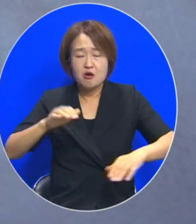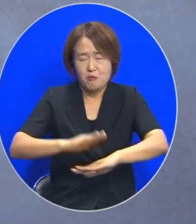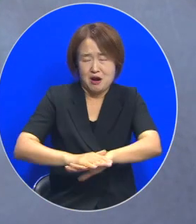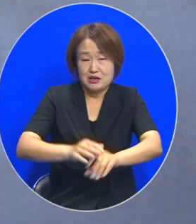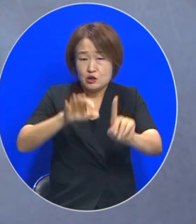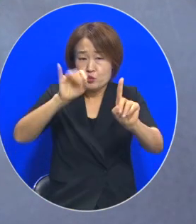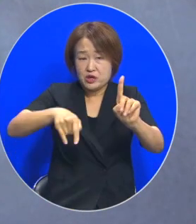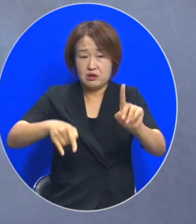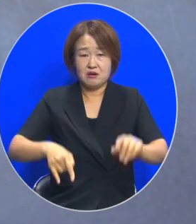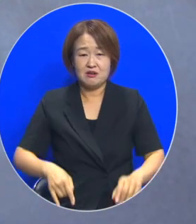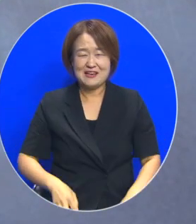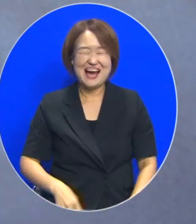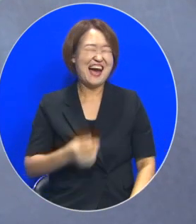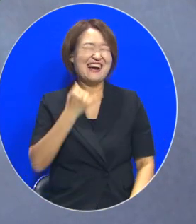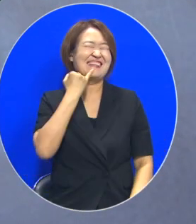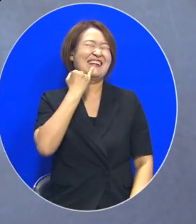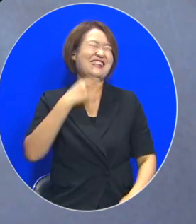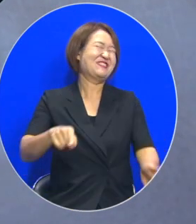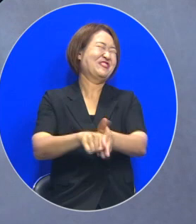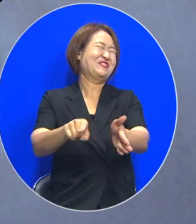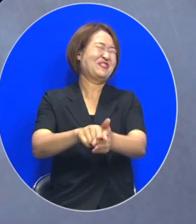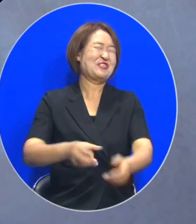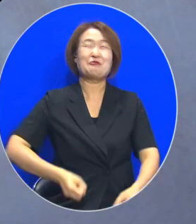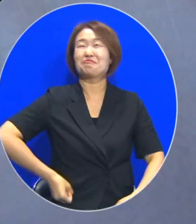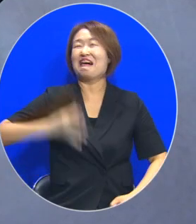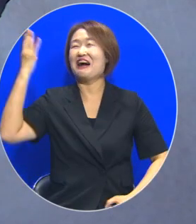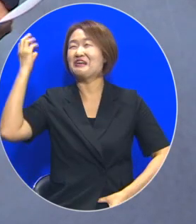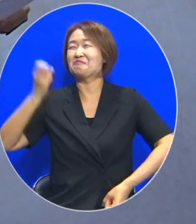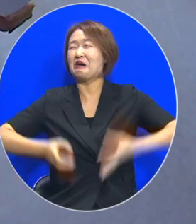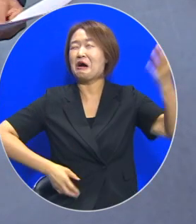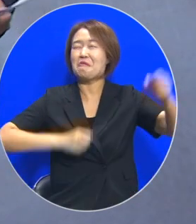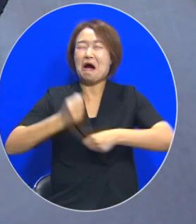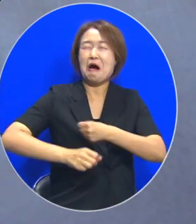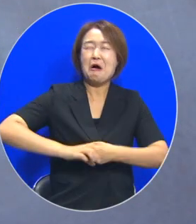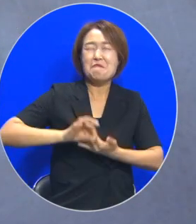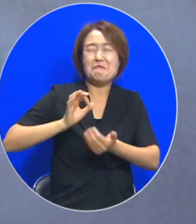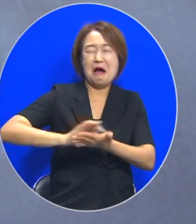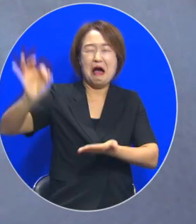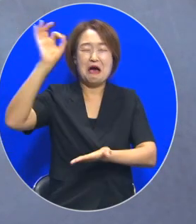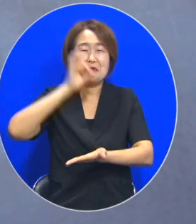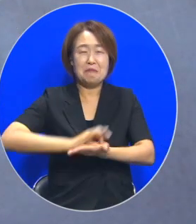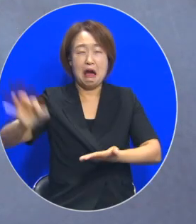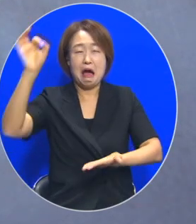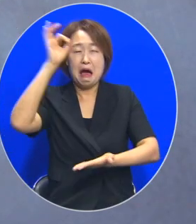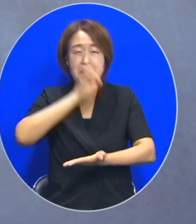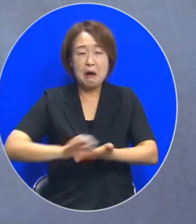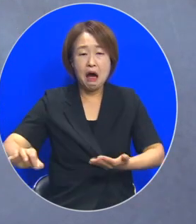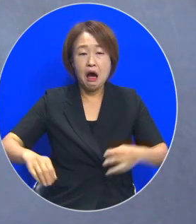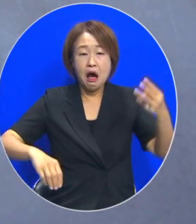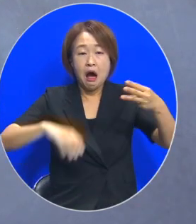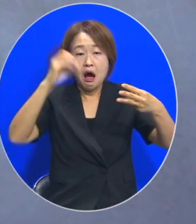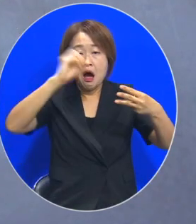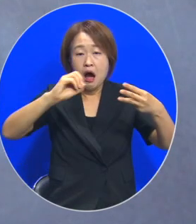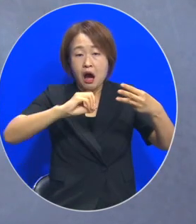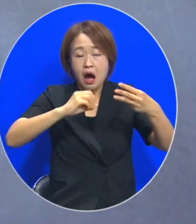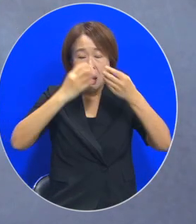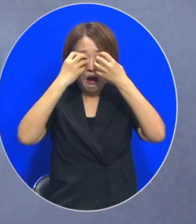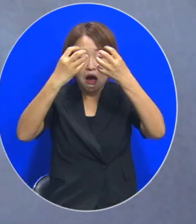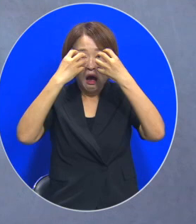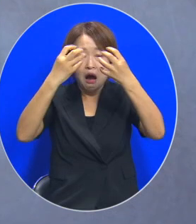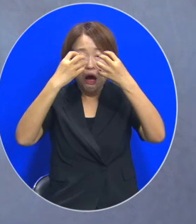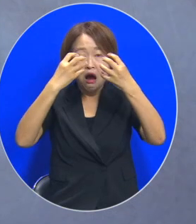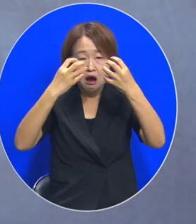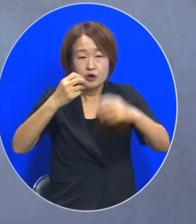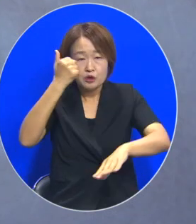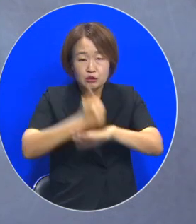1위에 막대한 유전을 믿고 무상정책을 남발하다가 3000%의 물가폭등에 5년간 인구의 5분의